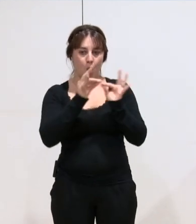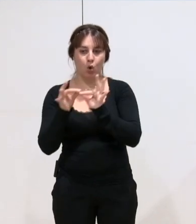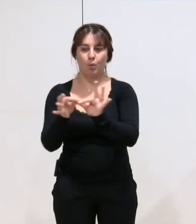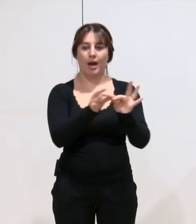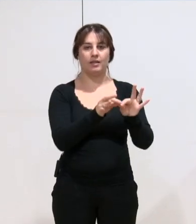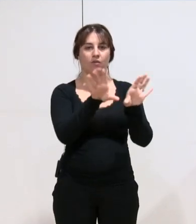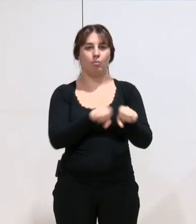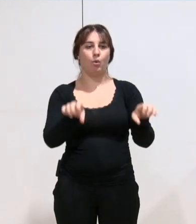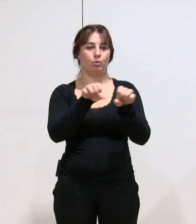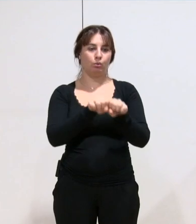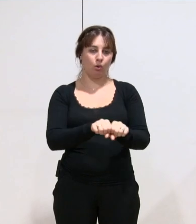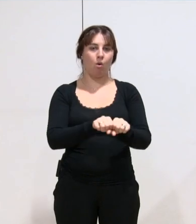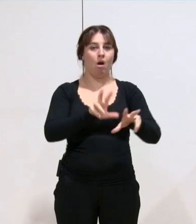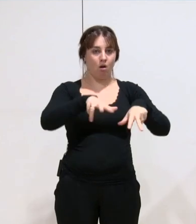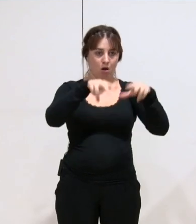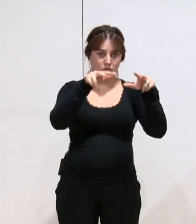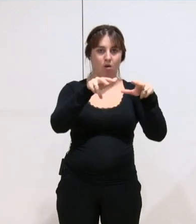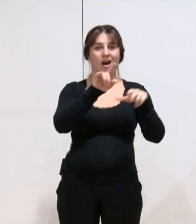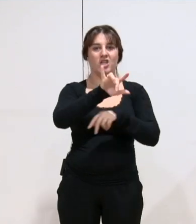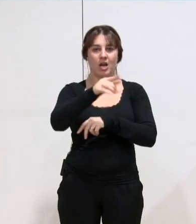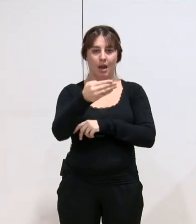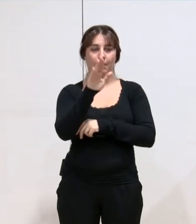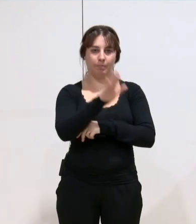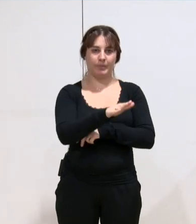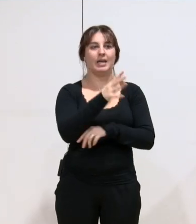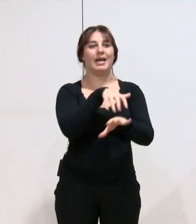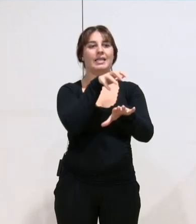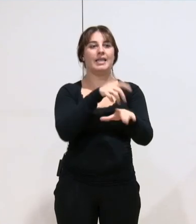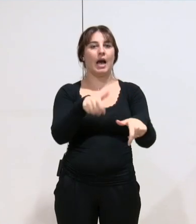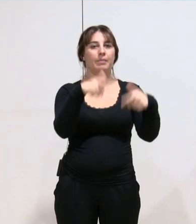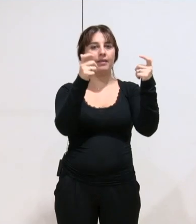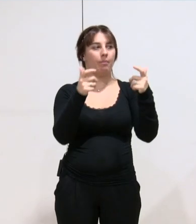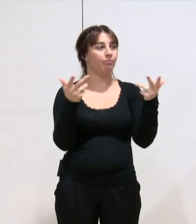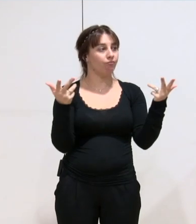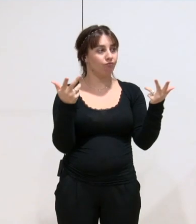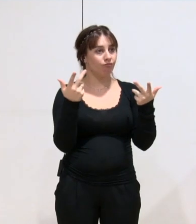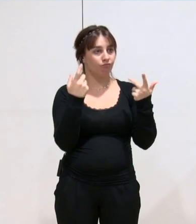production de logements HLM, Isère Habitat. Y a-t-il des remarques ?